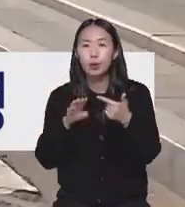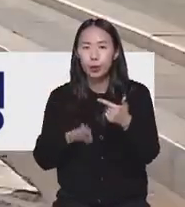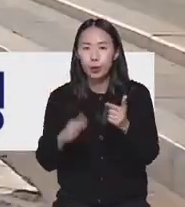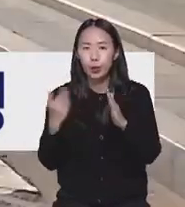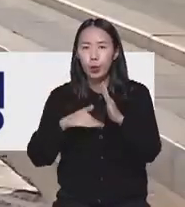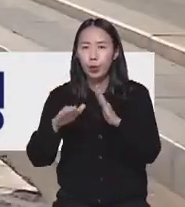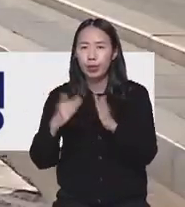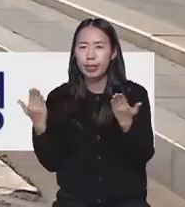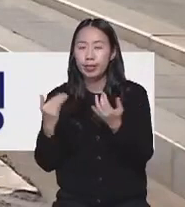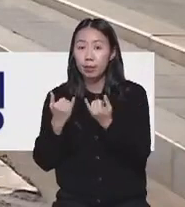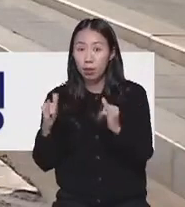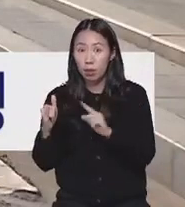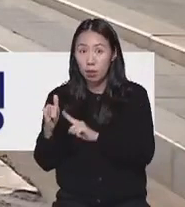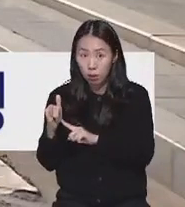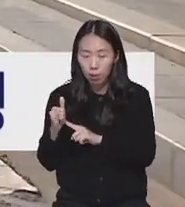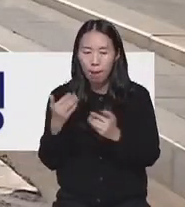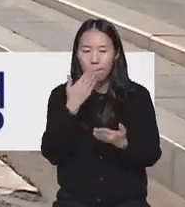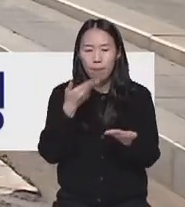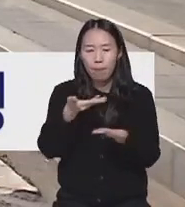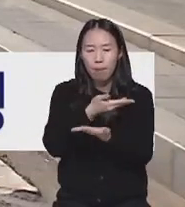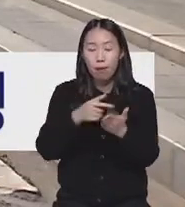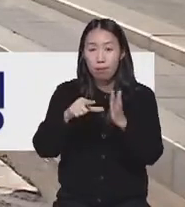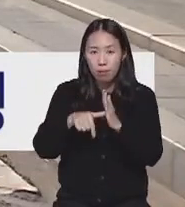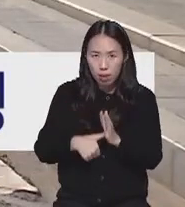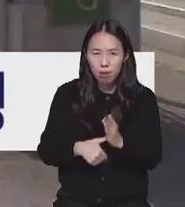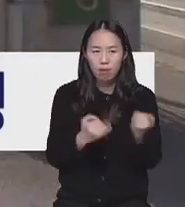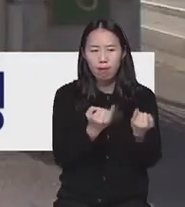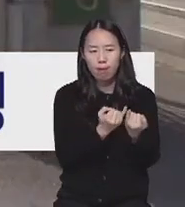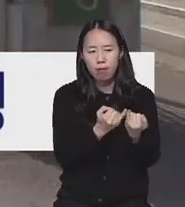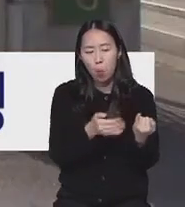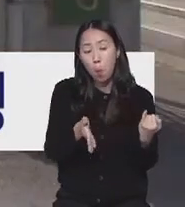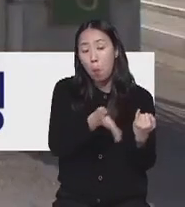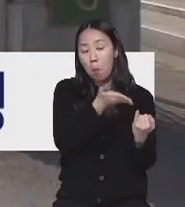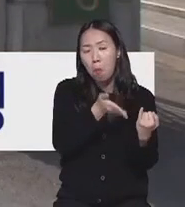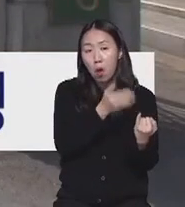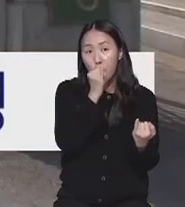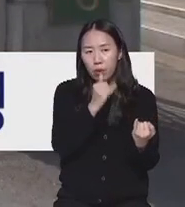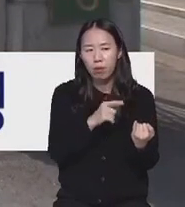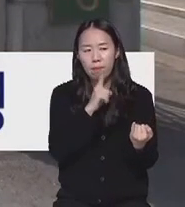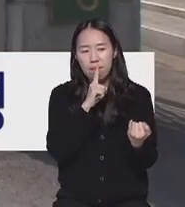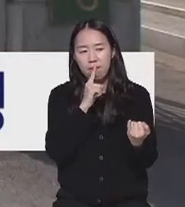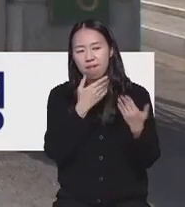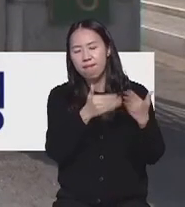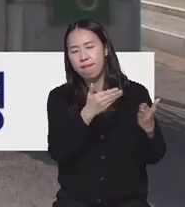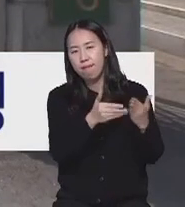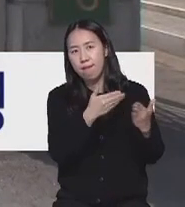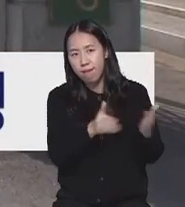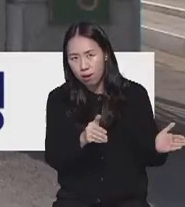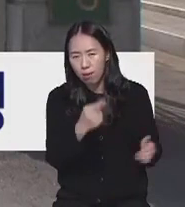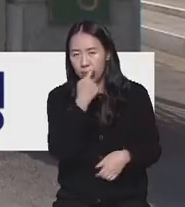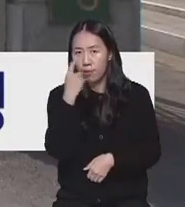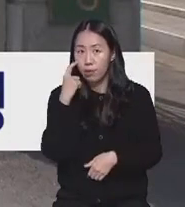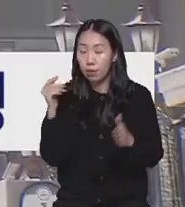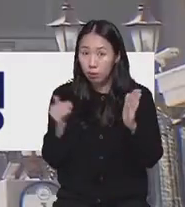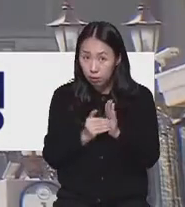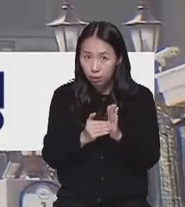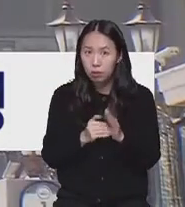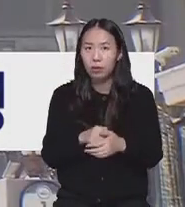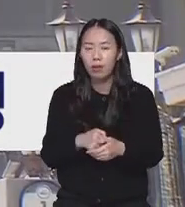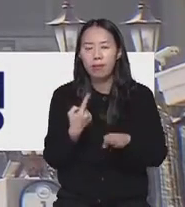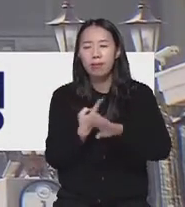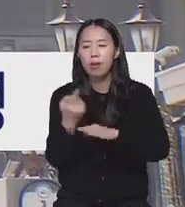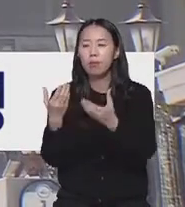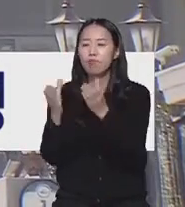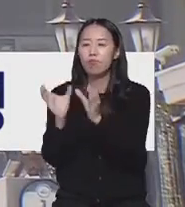A씨가 회식 자리에서 부하 여직원 B씨에게 부적절한 신체 접촉과 성희롱성 발언을 한 사실을 확인하고 다른